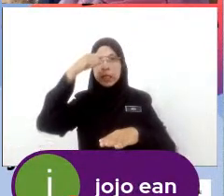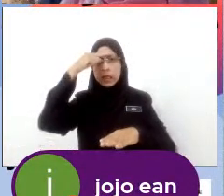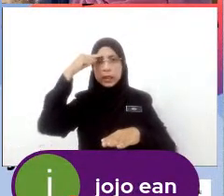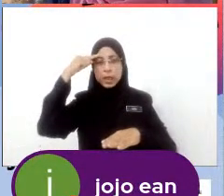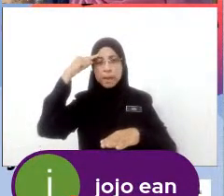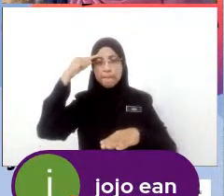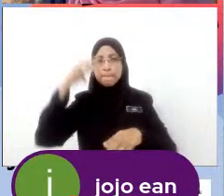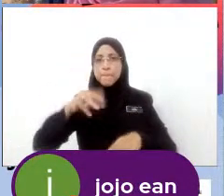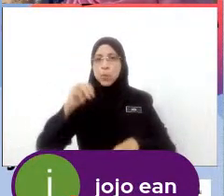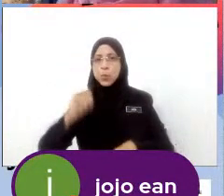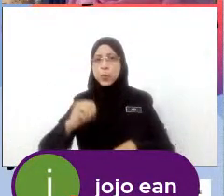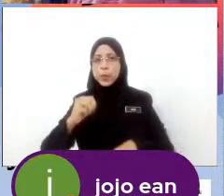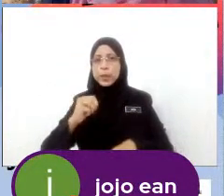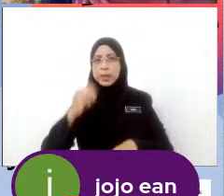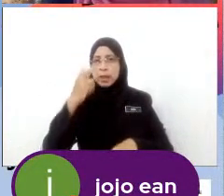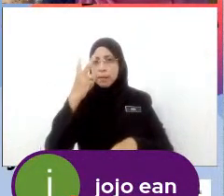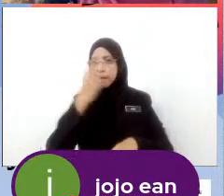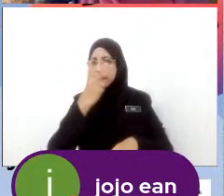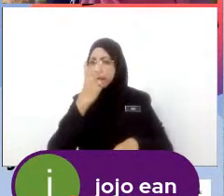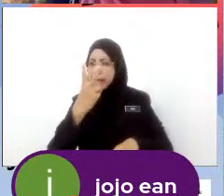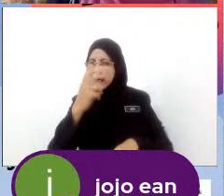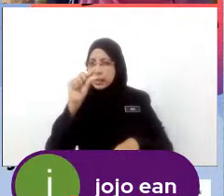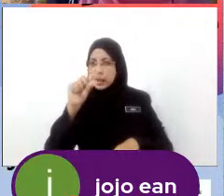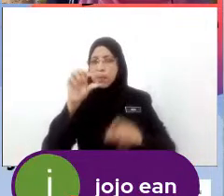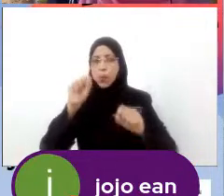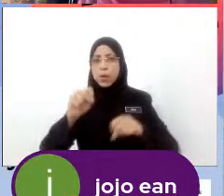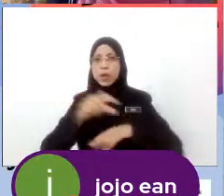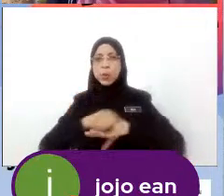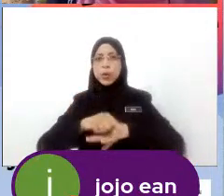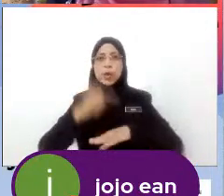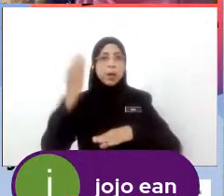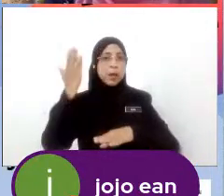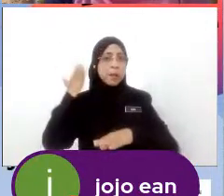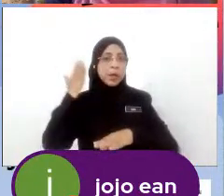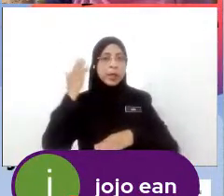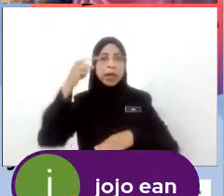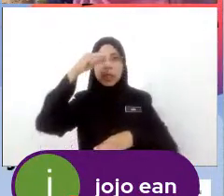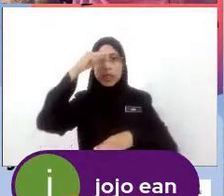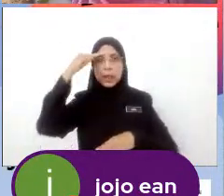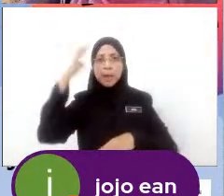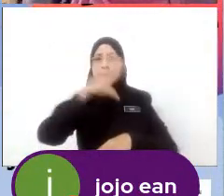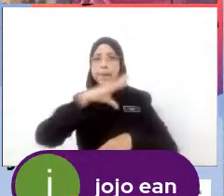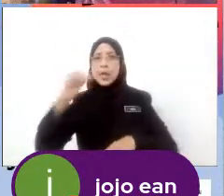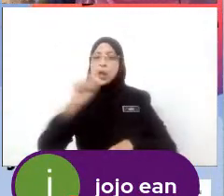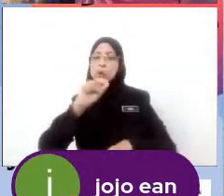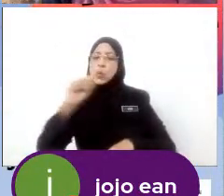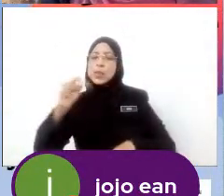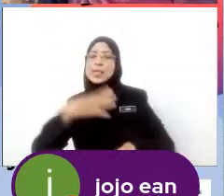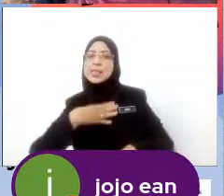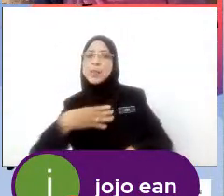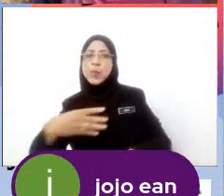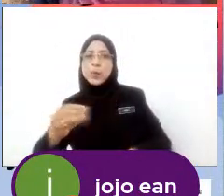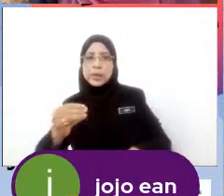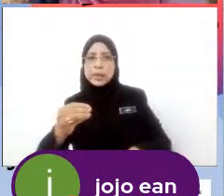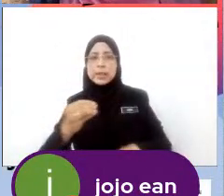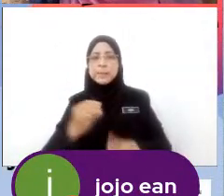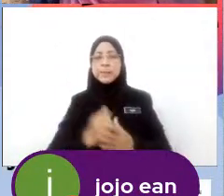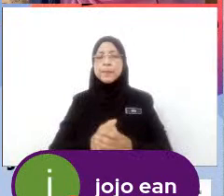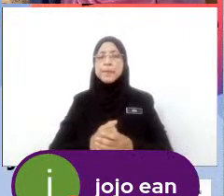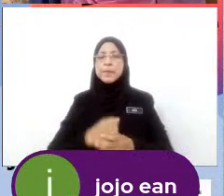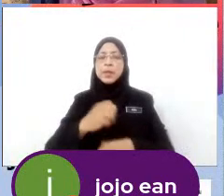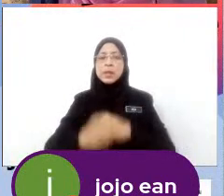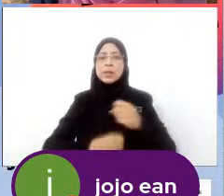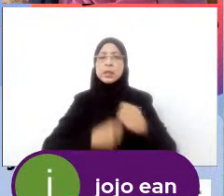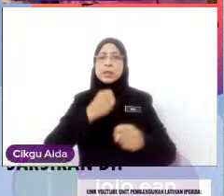lebih nampak dengan jelas kalau guna background warna hitam dan tulisan putih. Okey, dan juga tahun ni saya kurang